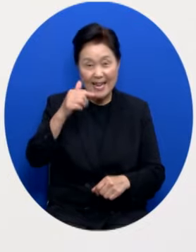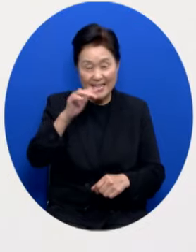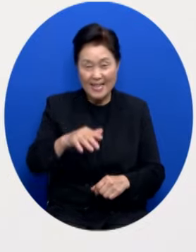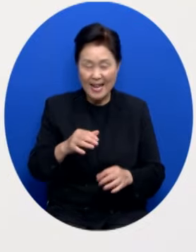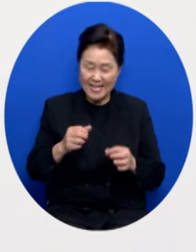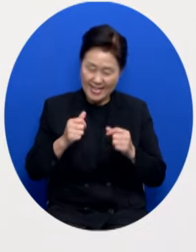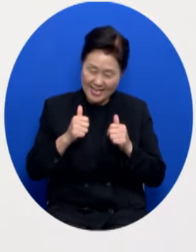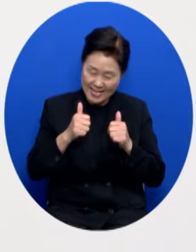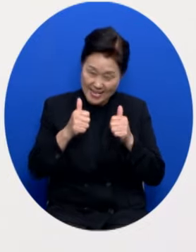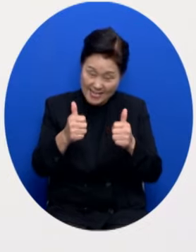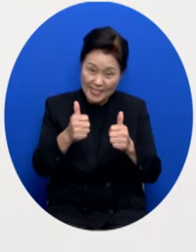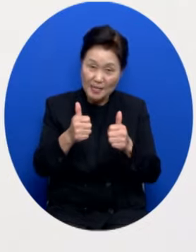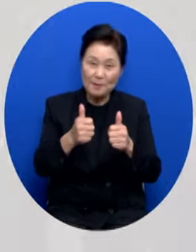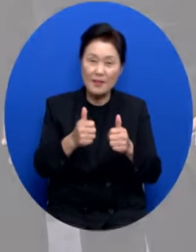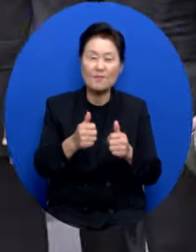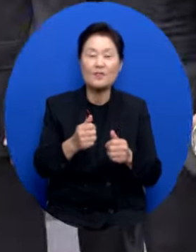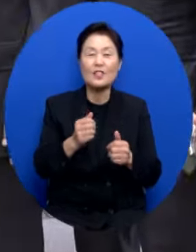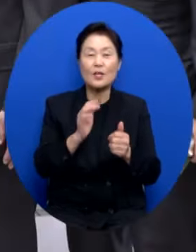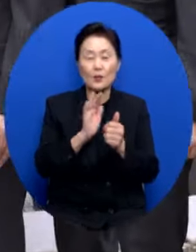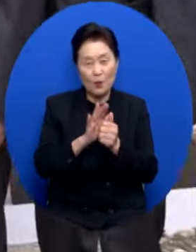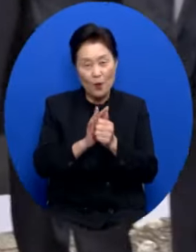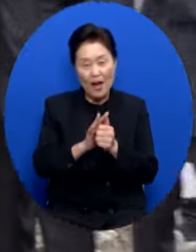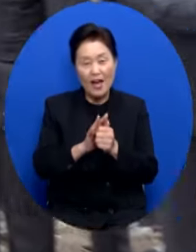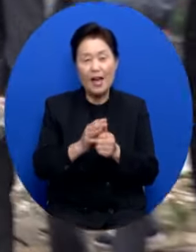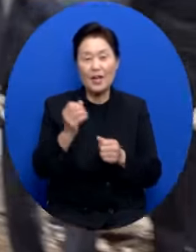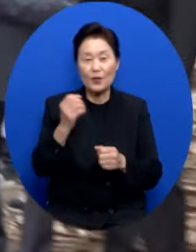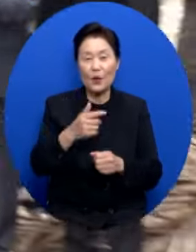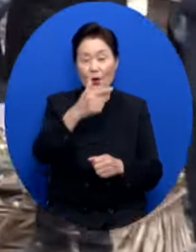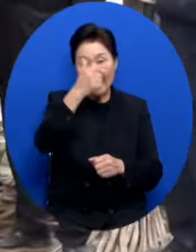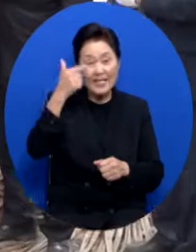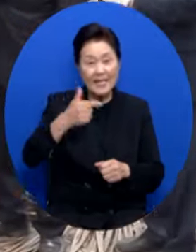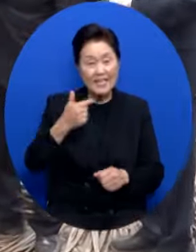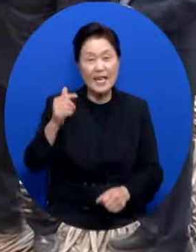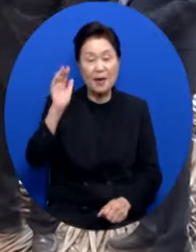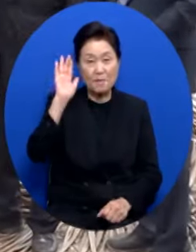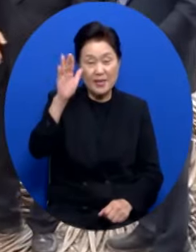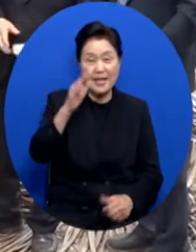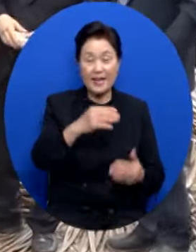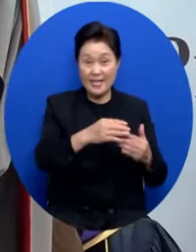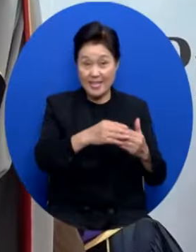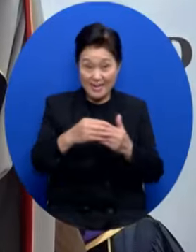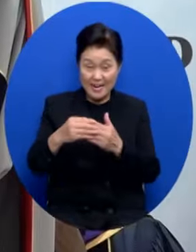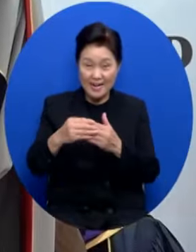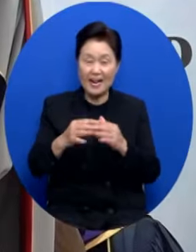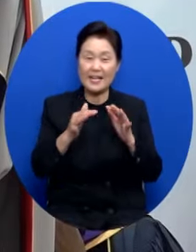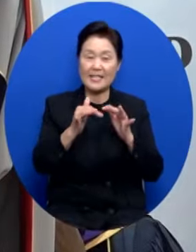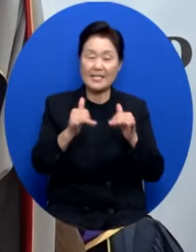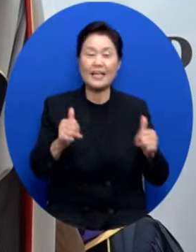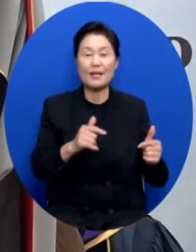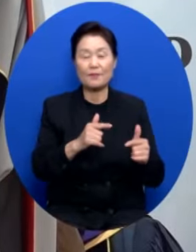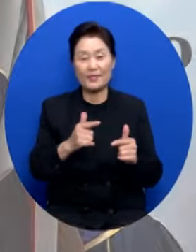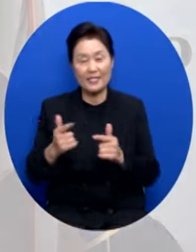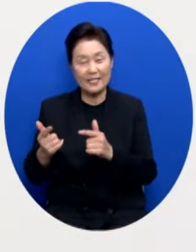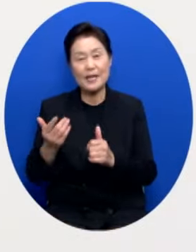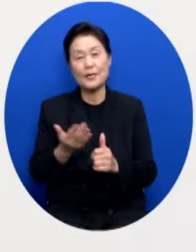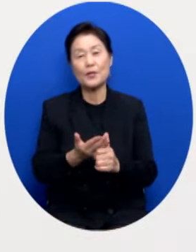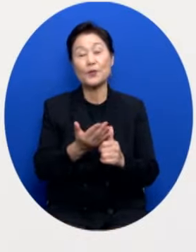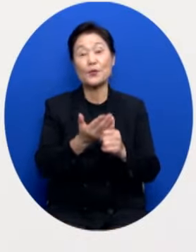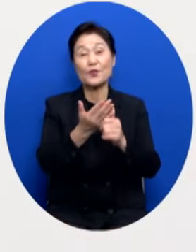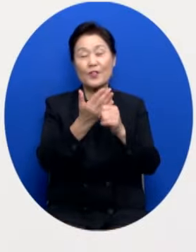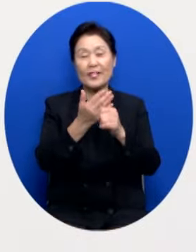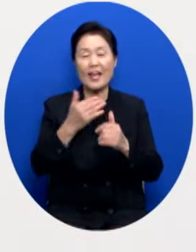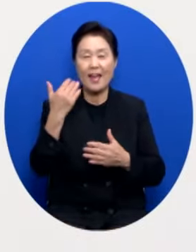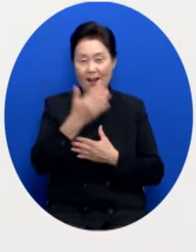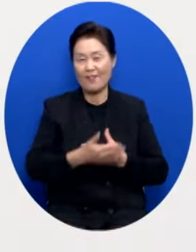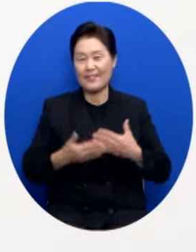다해서 함께 나누고자 합니다. 탄자니아의 미래를 이끌어갈 인재들을 양성하는 데